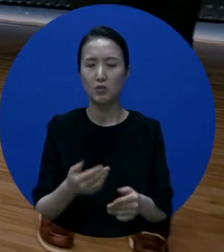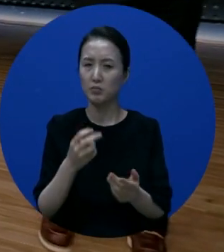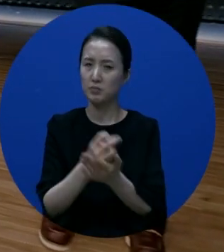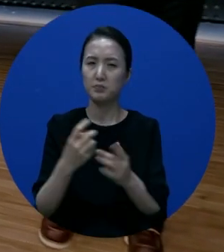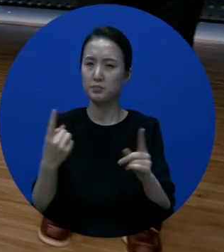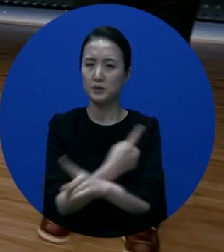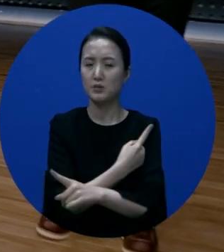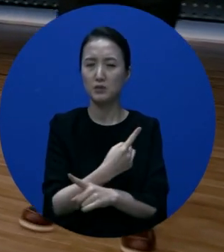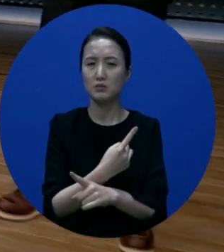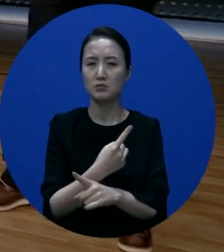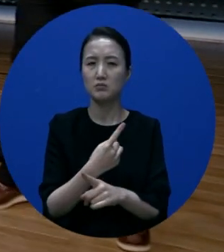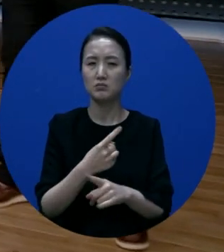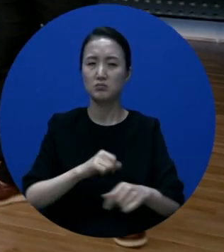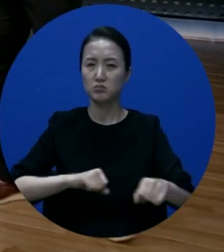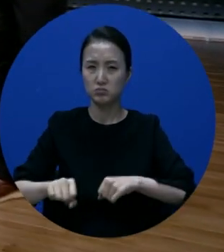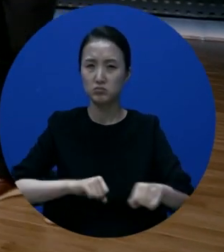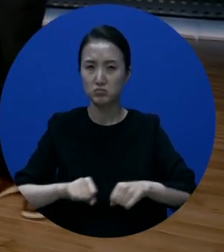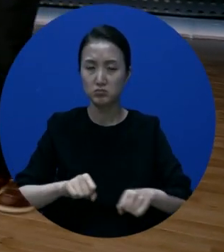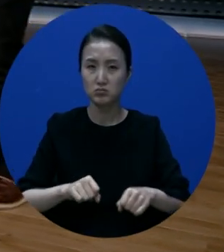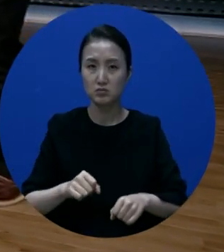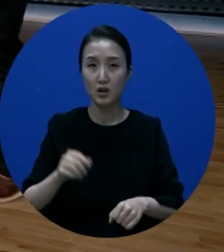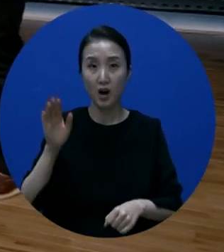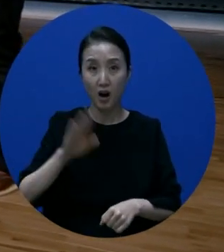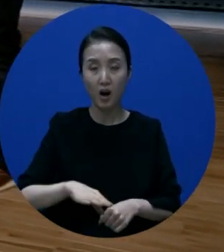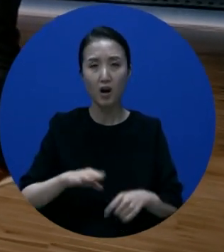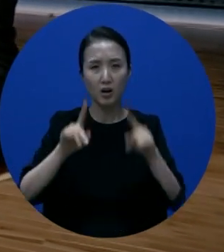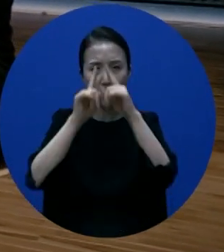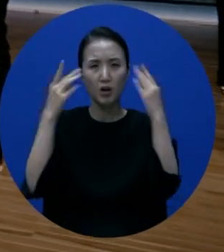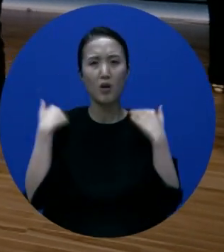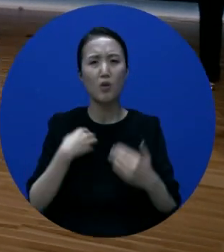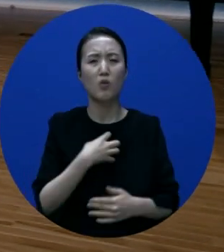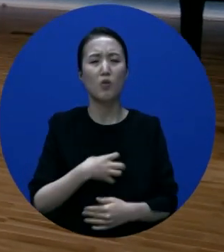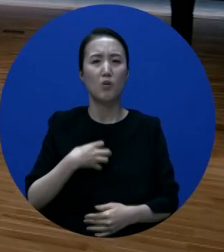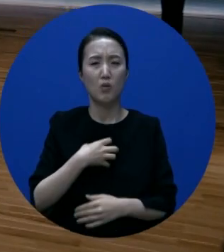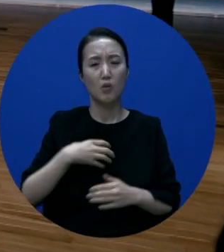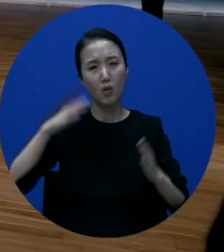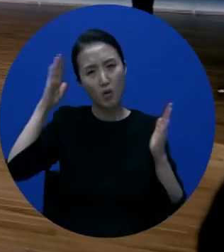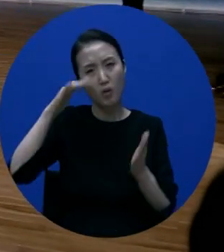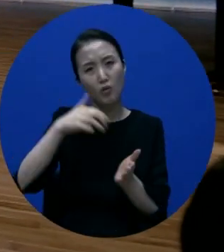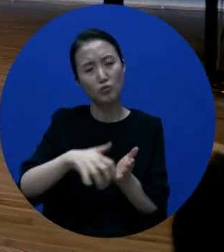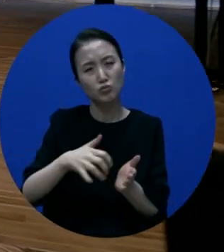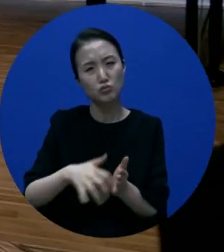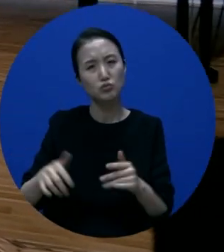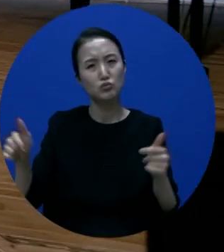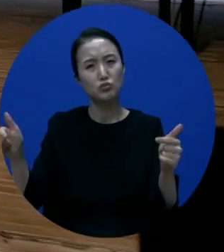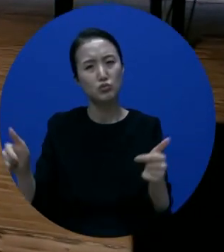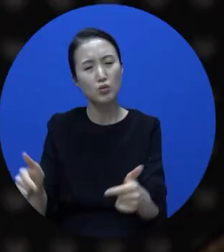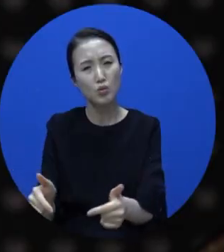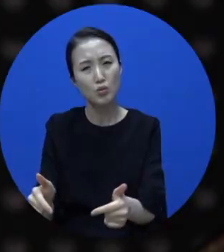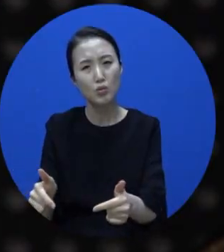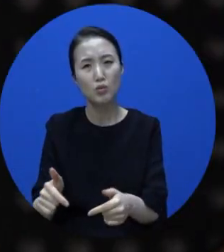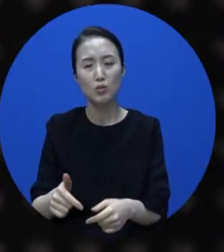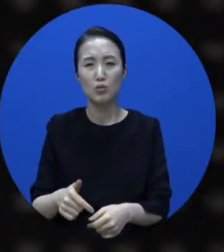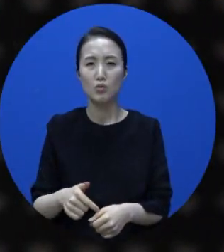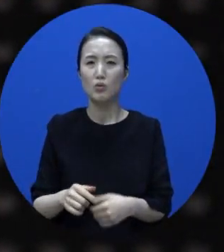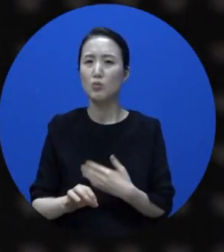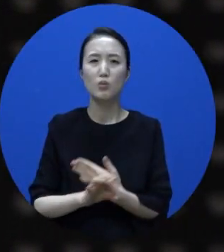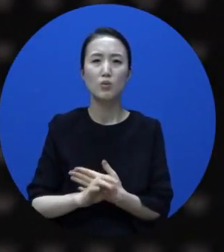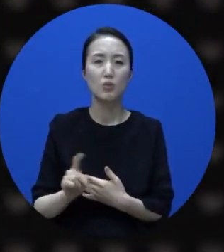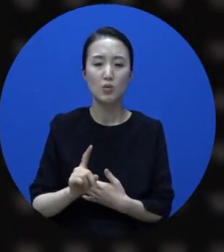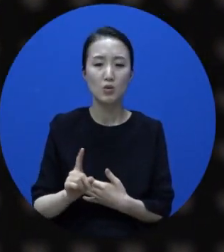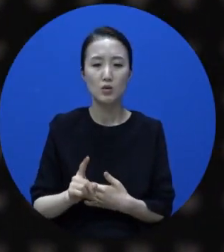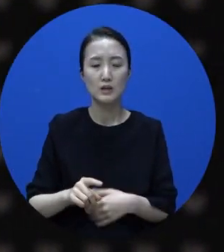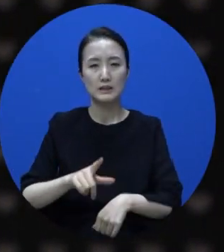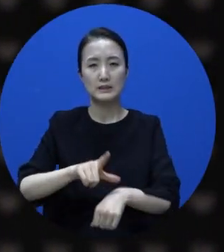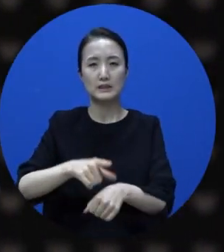가입해 주죠 그러면 대학들은 어떻게 움직이니까 지금 대학들도 굉장히 힘듭니다 학생수 같으니까 음악 대학들의